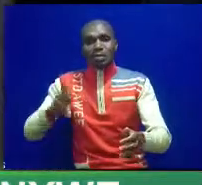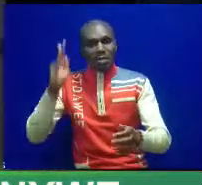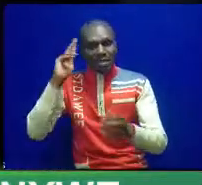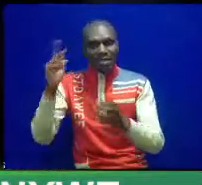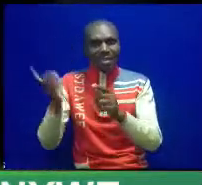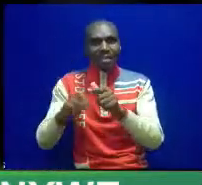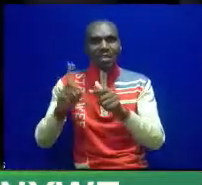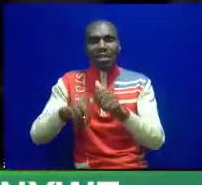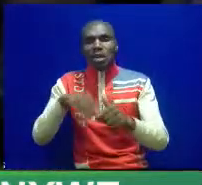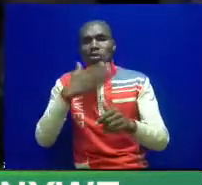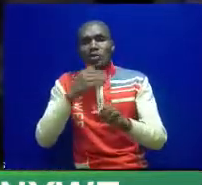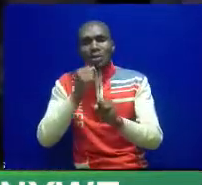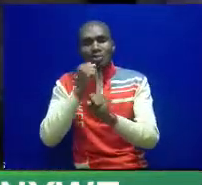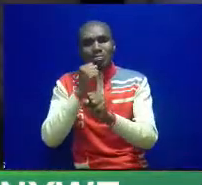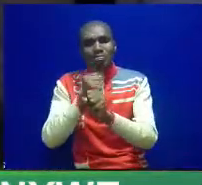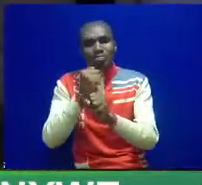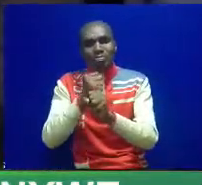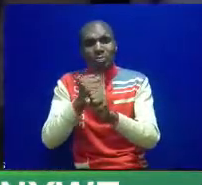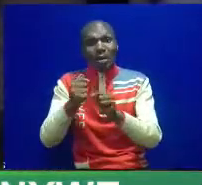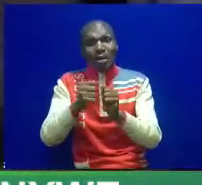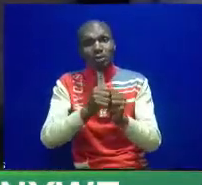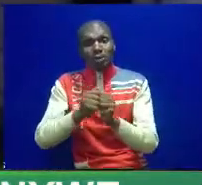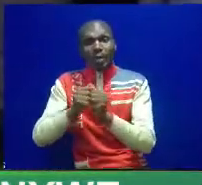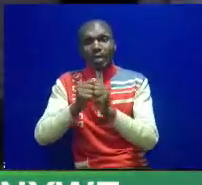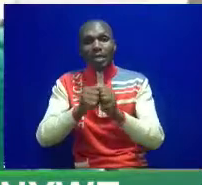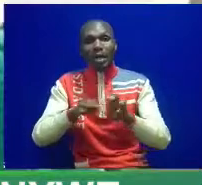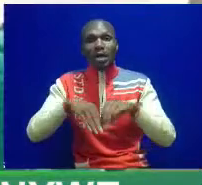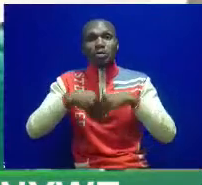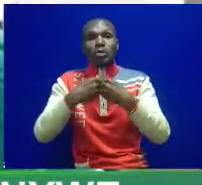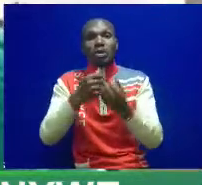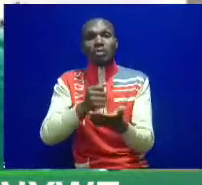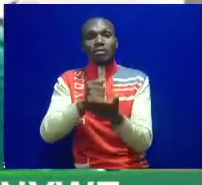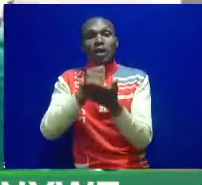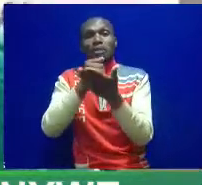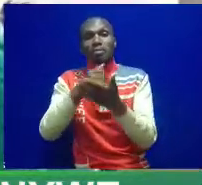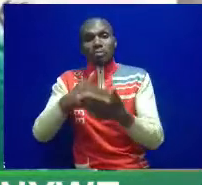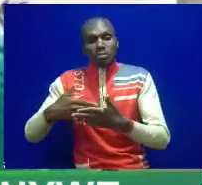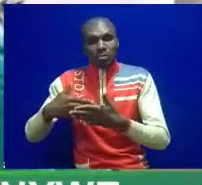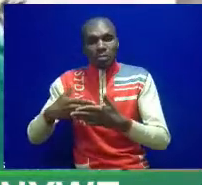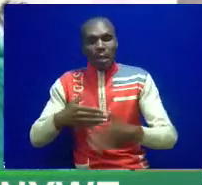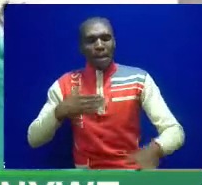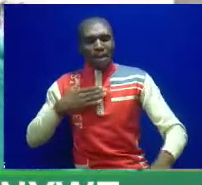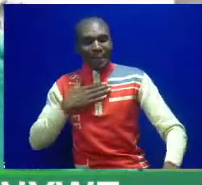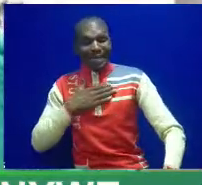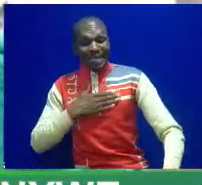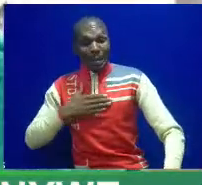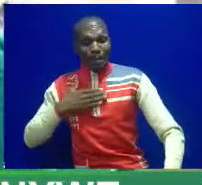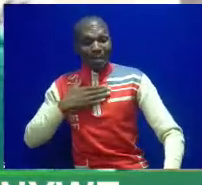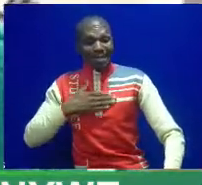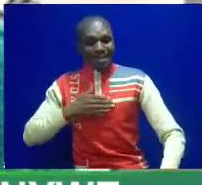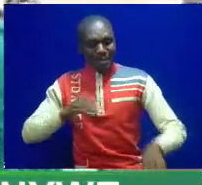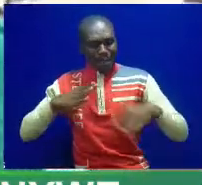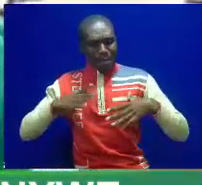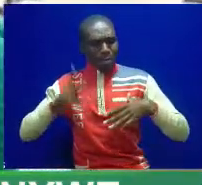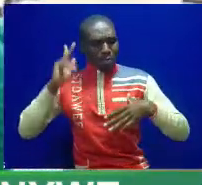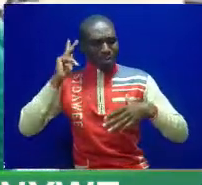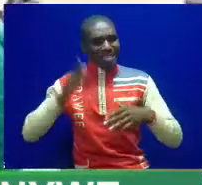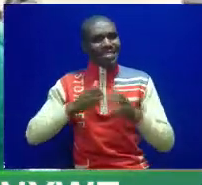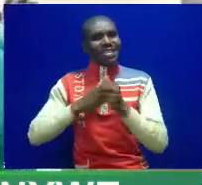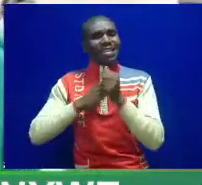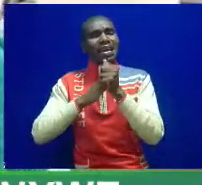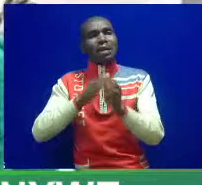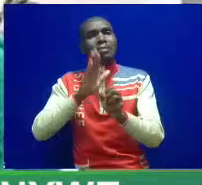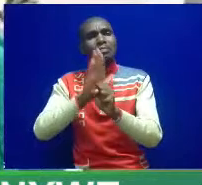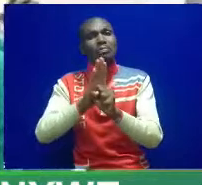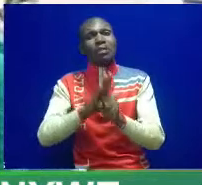kugania kubugata na elikonya aragokonya umwana Sagini. So please our Kisii leaders will respect the governor. We respect everyone in Kisii,